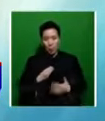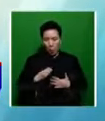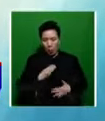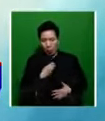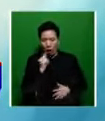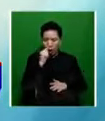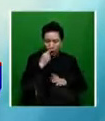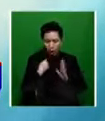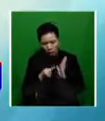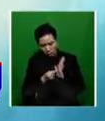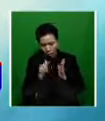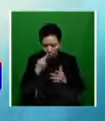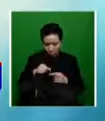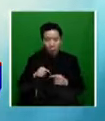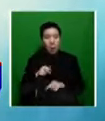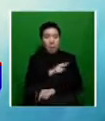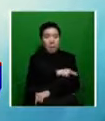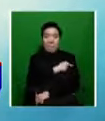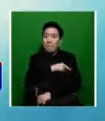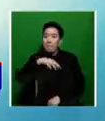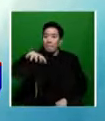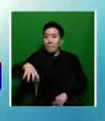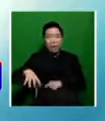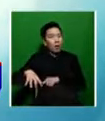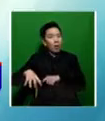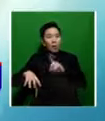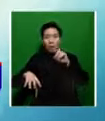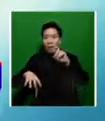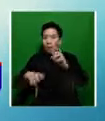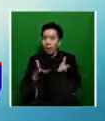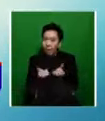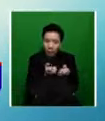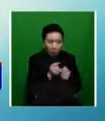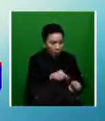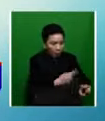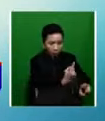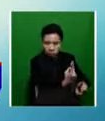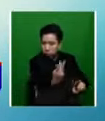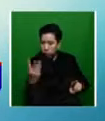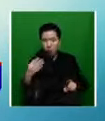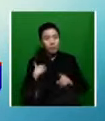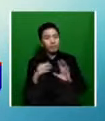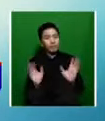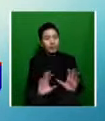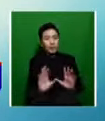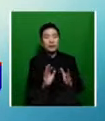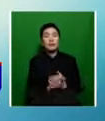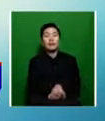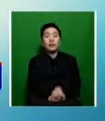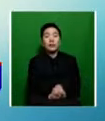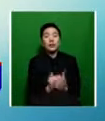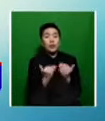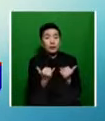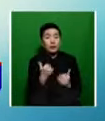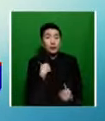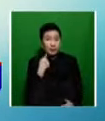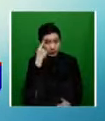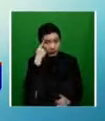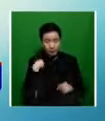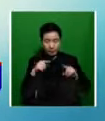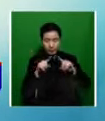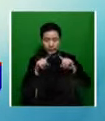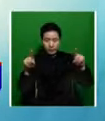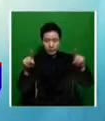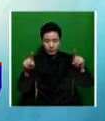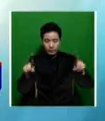ทำให้โรงพยาบาลเนี่ยไม่สามารถรองรับได้ในขณะนี้นะครับผมเองอยากทราบว่าตอนนี้ก็มีแบบสอบถาม